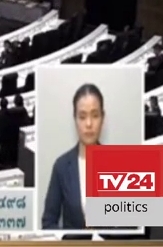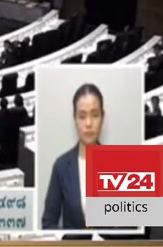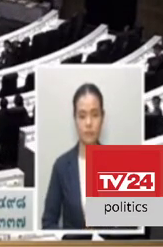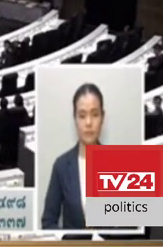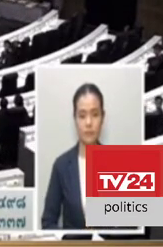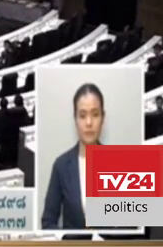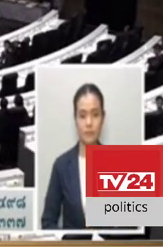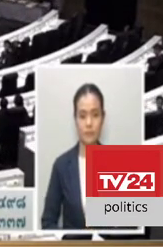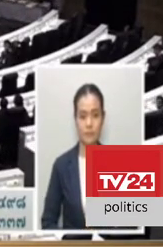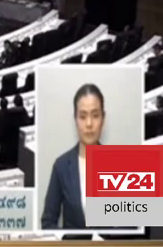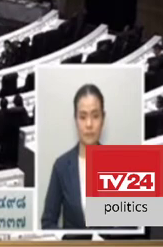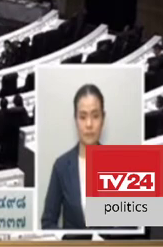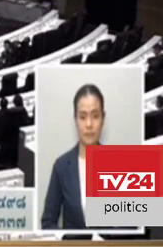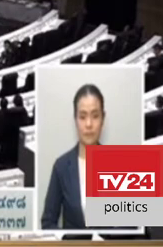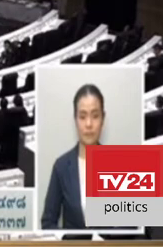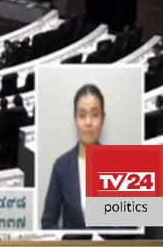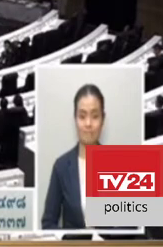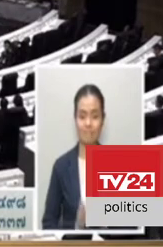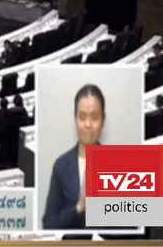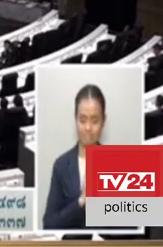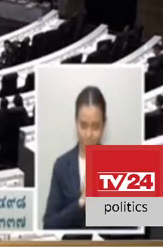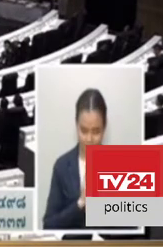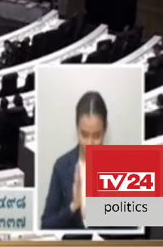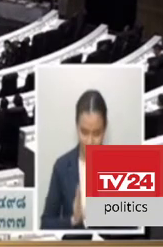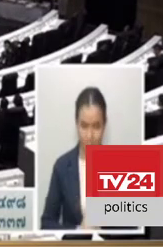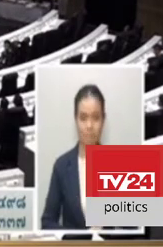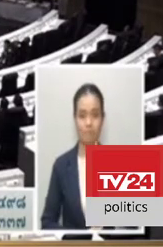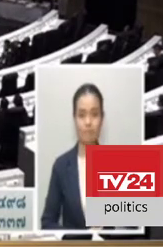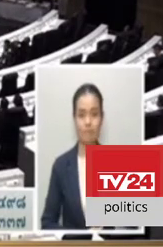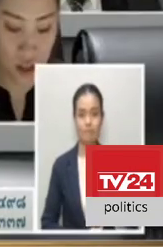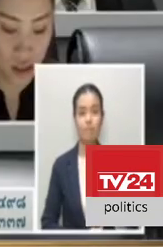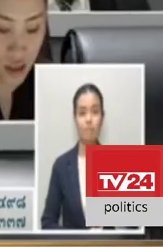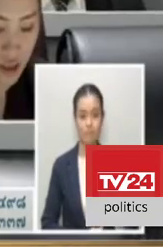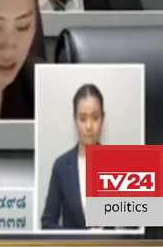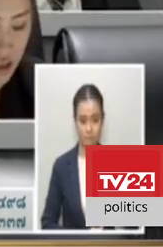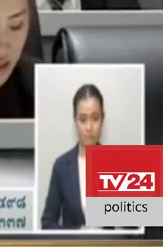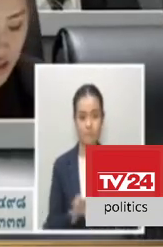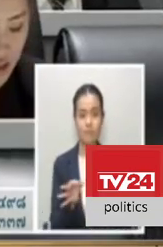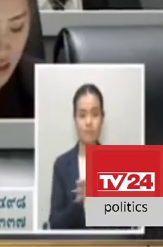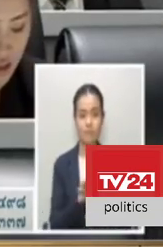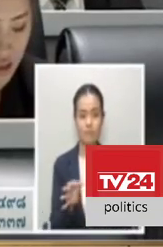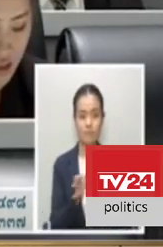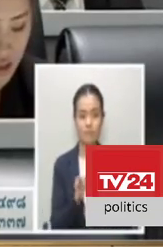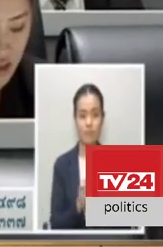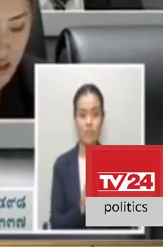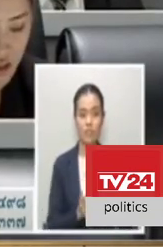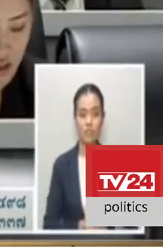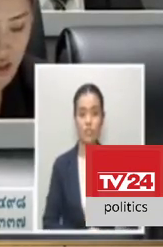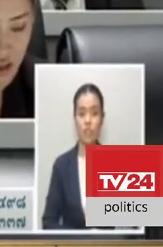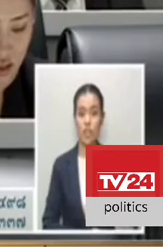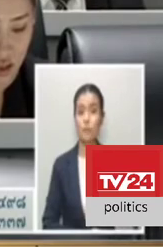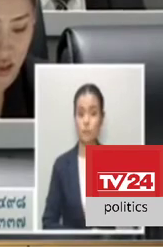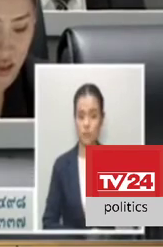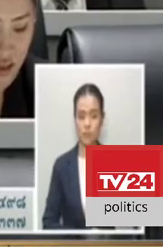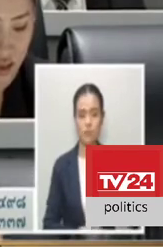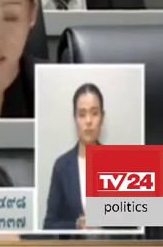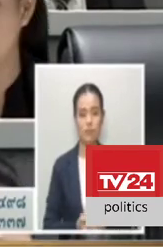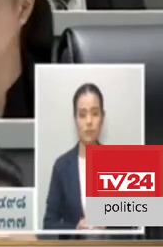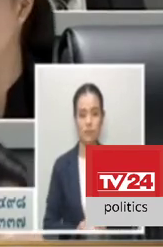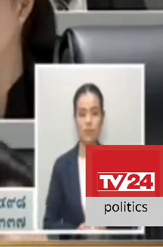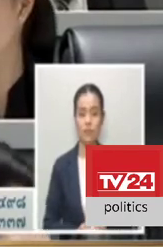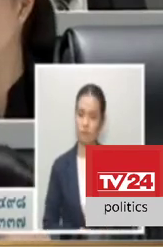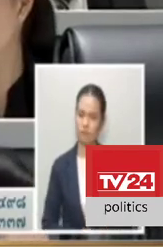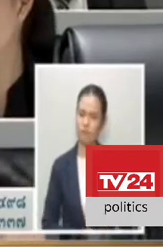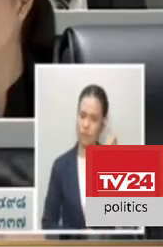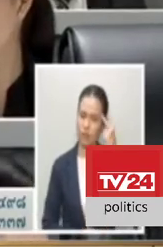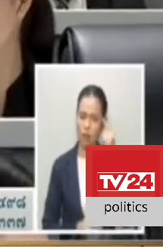ค่ะต้องขอบพระคุณท่านรัฐมนตรีนะคะที่กรุณาตอบชี้แจงเกี่ยวกับ GSP ซึ่งดิฉันก็ยังเห็นว่ามี